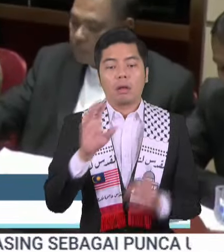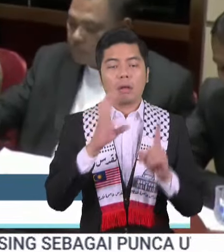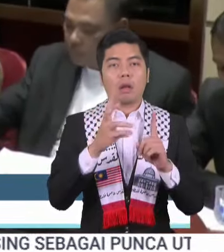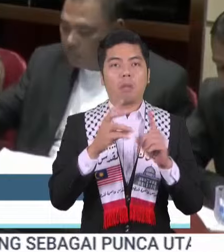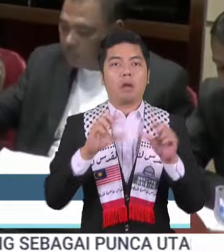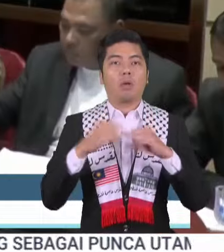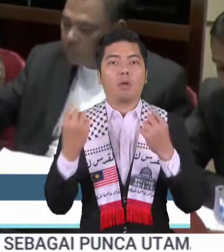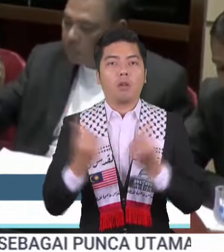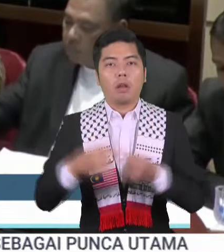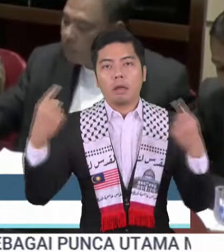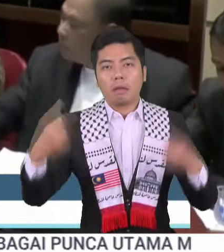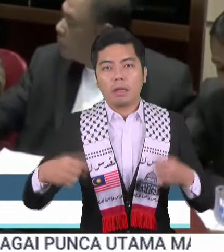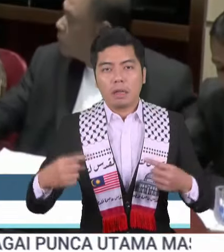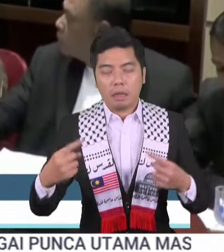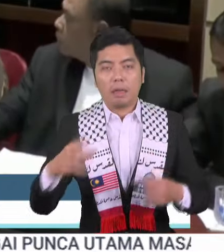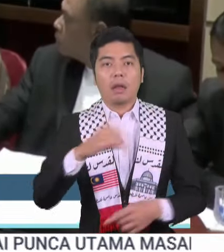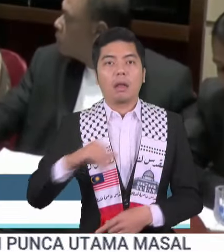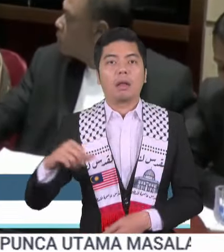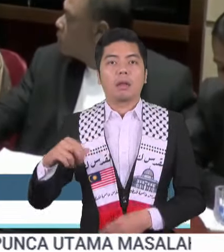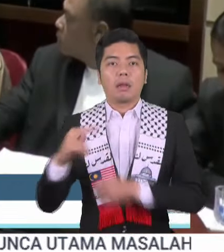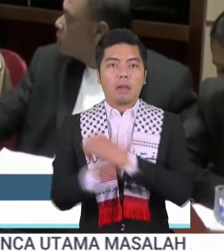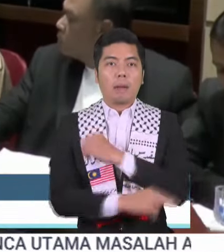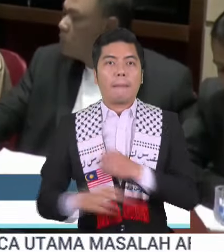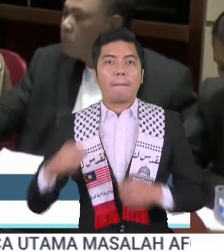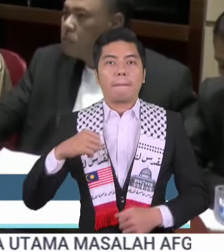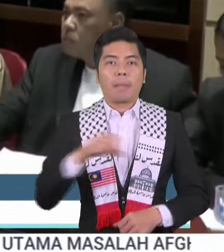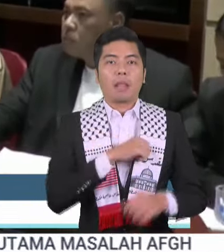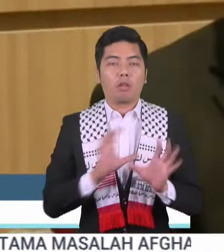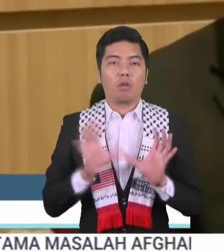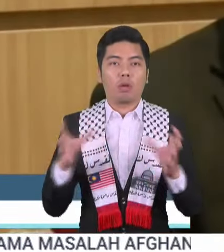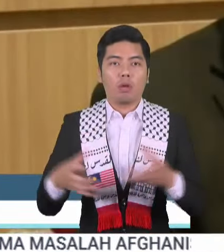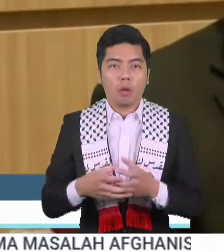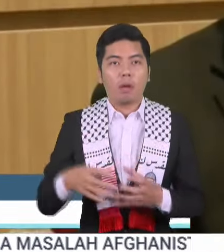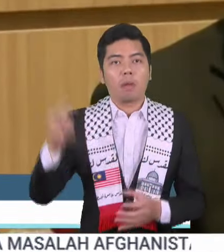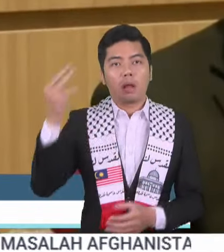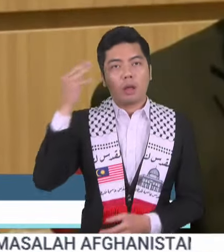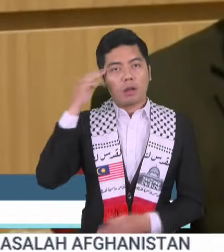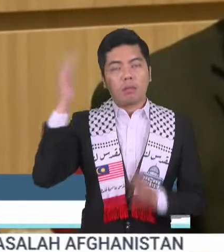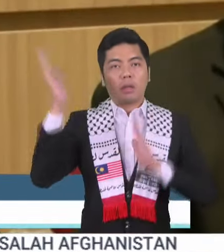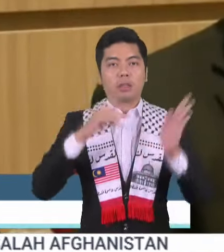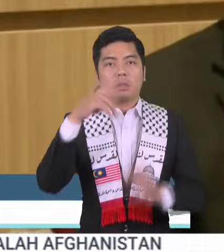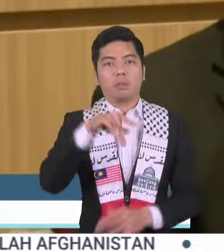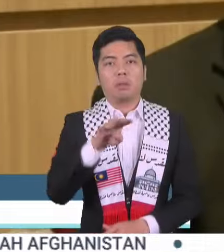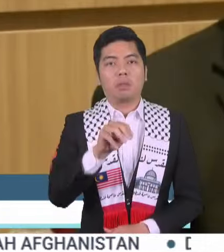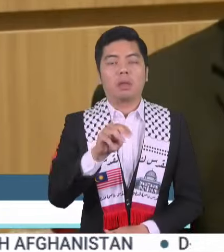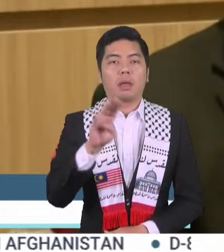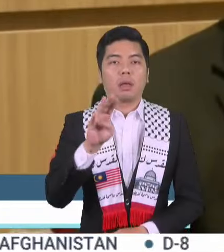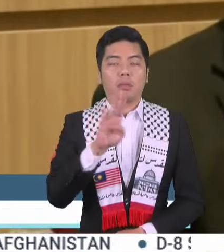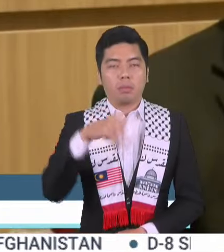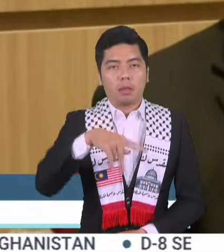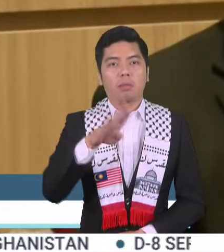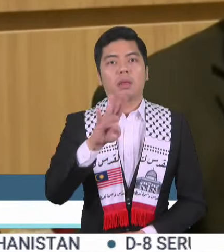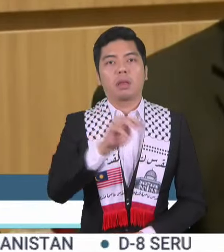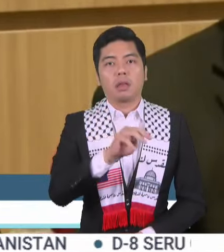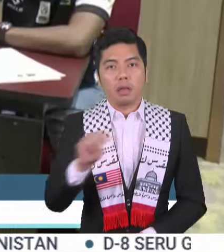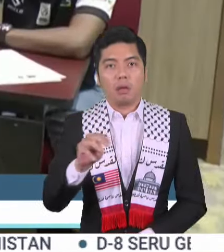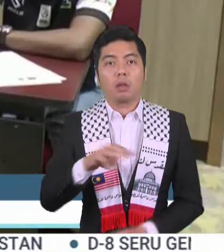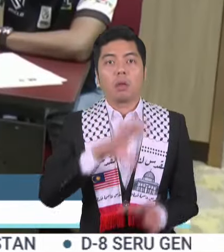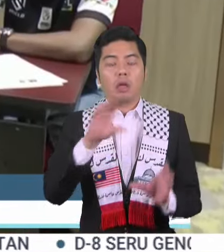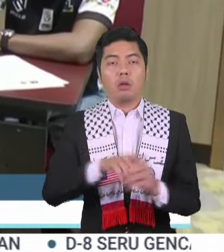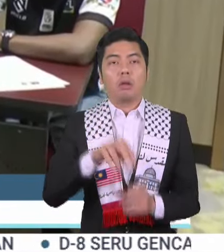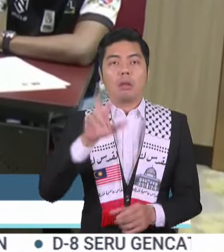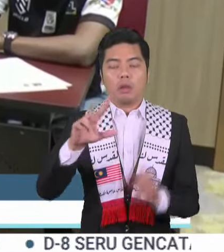bertanding selain negeri-negeri ahli gabungan Presiden Persatuan Bola Sepak Melayu Malaysia PBMM. Ini termasuk